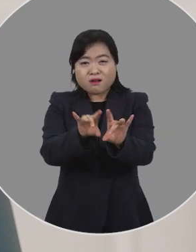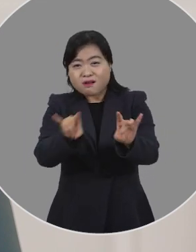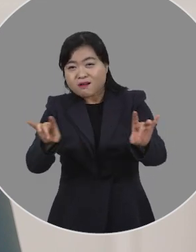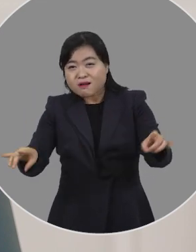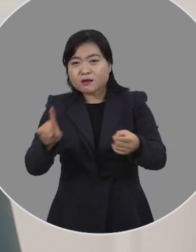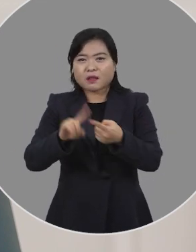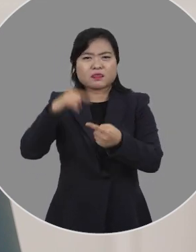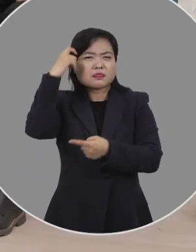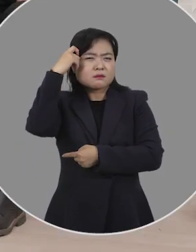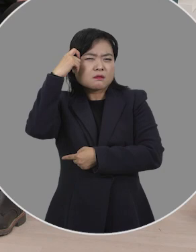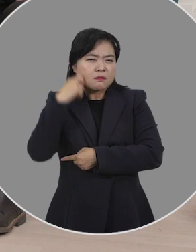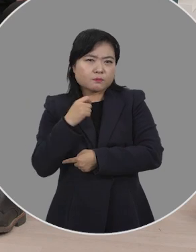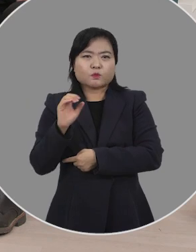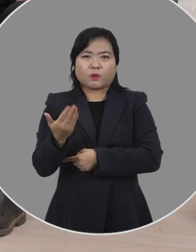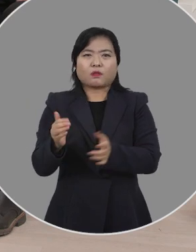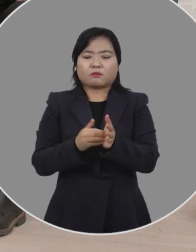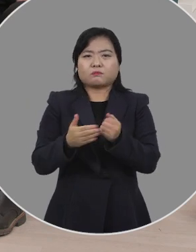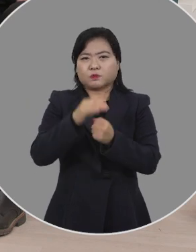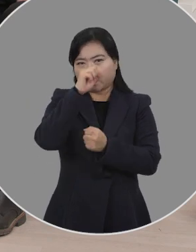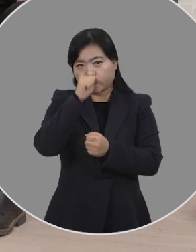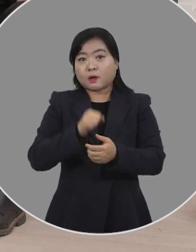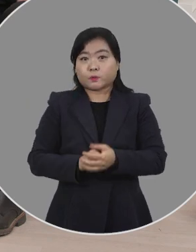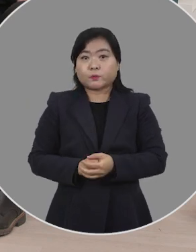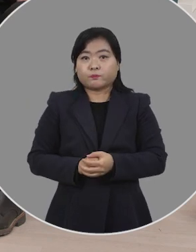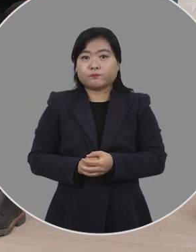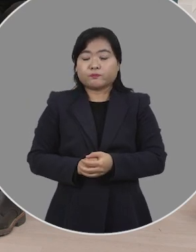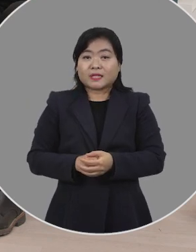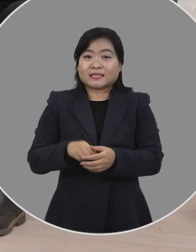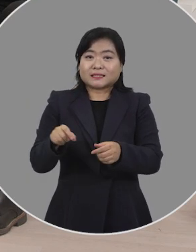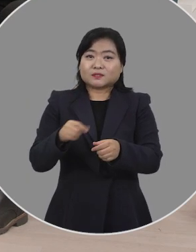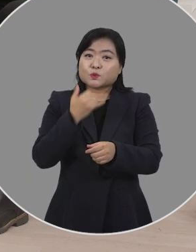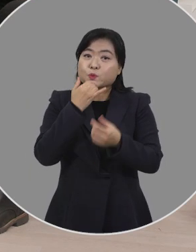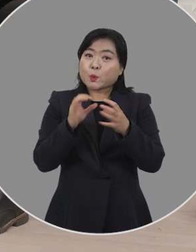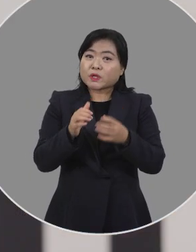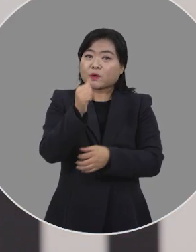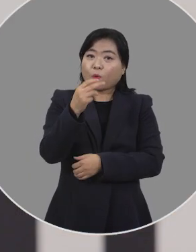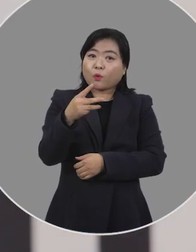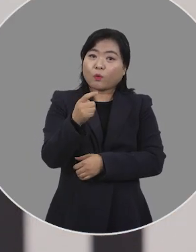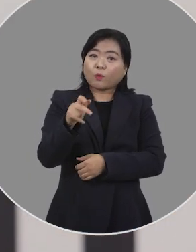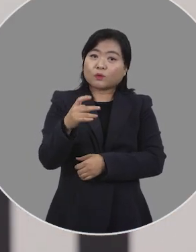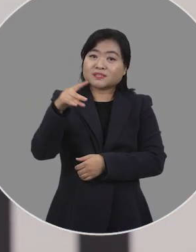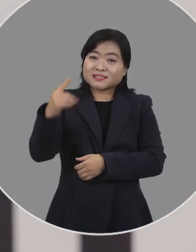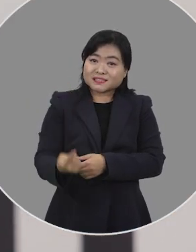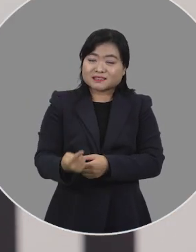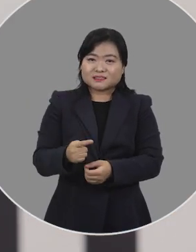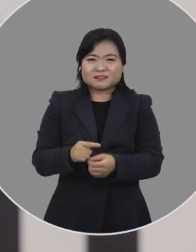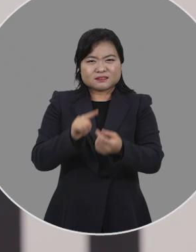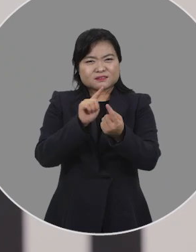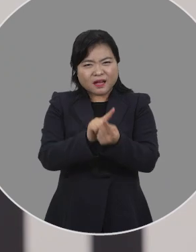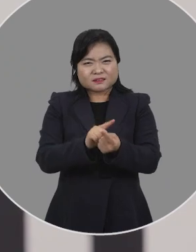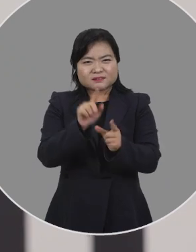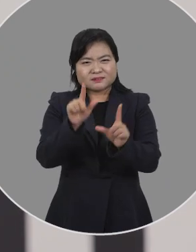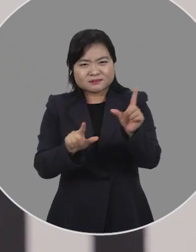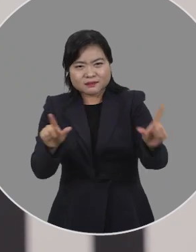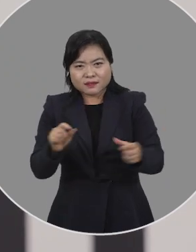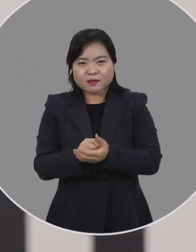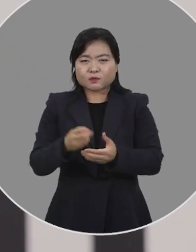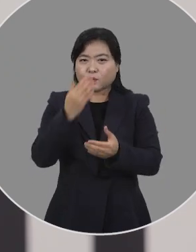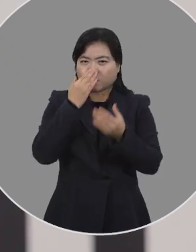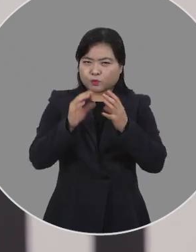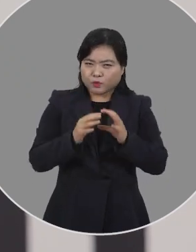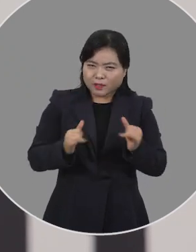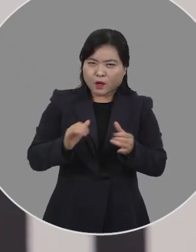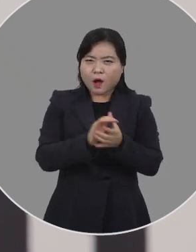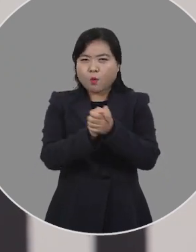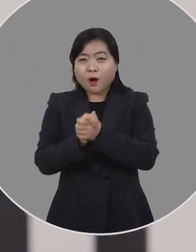느낌이 그대로 오거든요. 참 좋더라고요. 그 독일이 홀로코스트를 대하는 그런 자세, 그리고